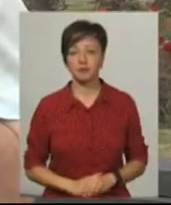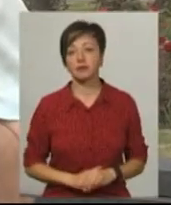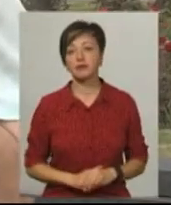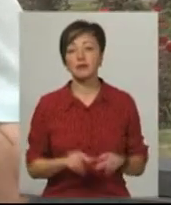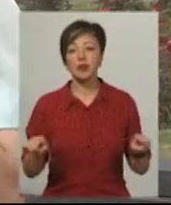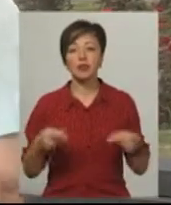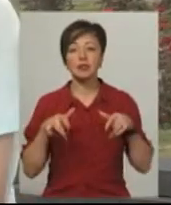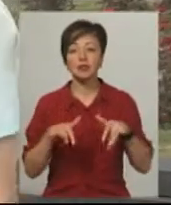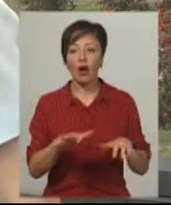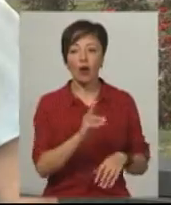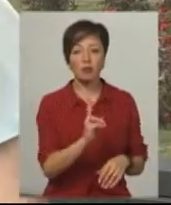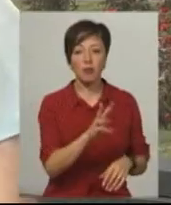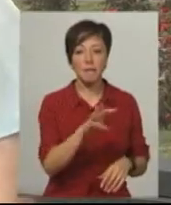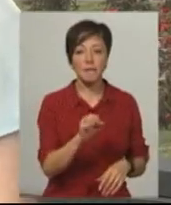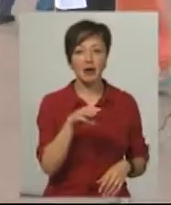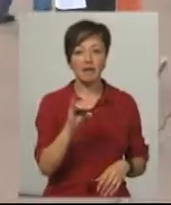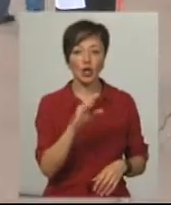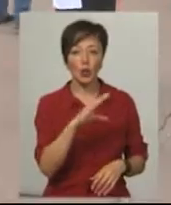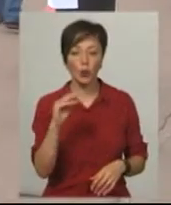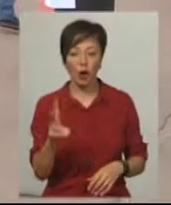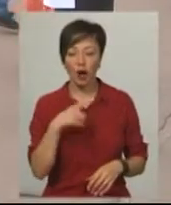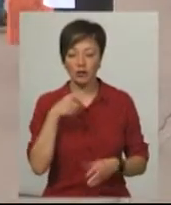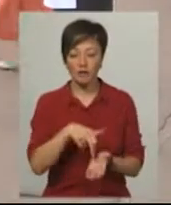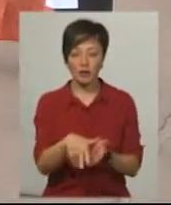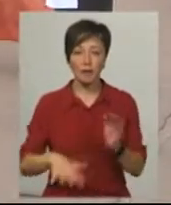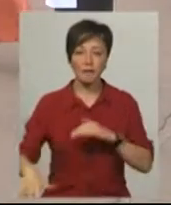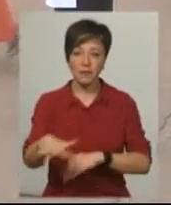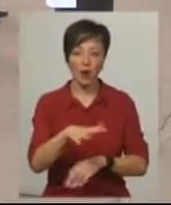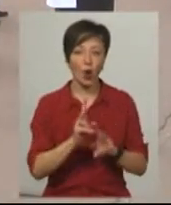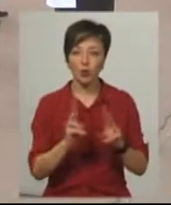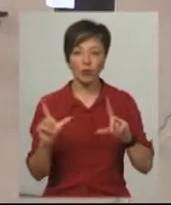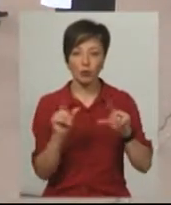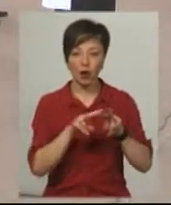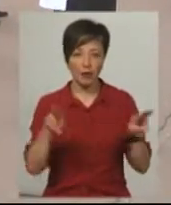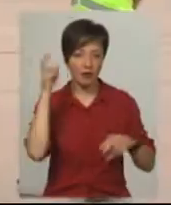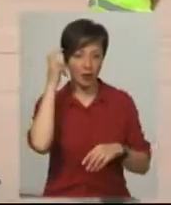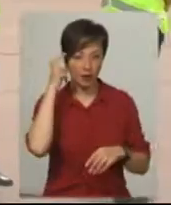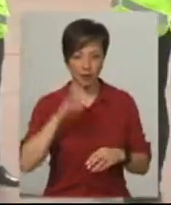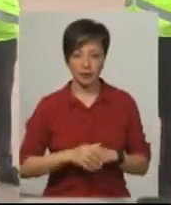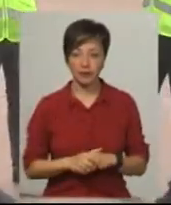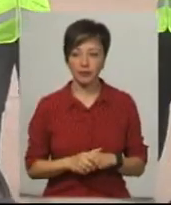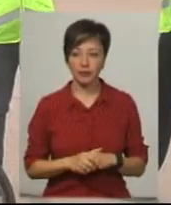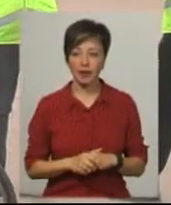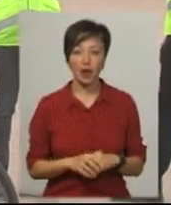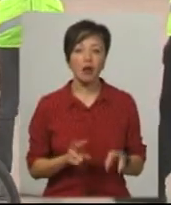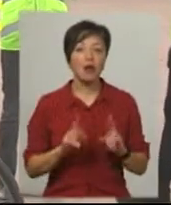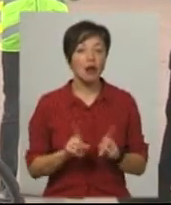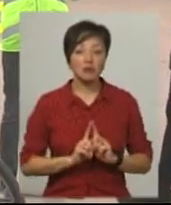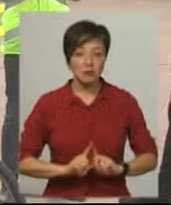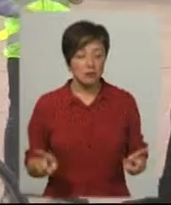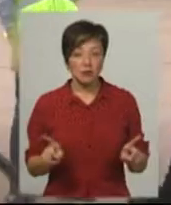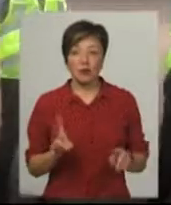Організував захід Кузьма Матвіюк. Чоловік каже, в Хмельницькому вийшли на Майдан ті, хто не поїхав на таку ж акцію у столицю. Як не парадоксально,